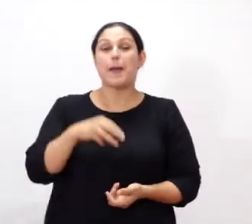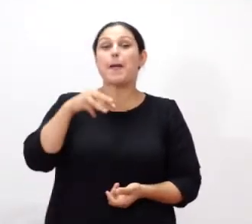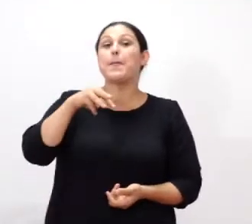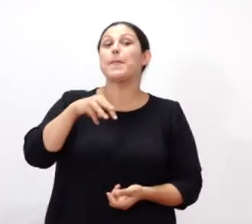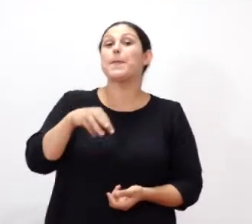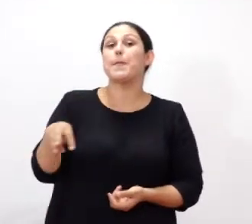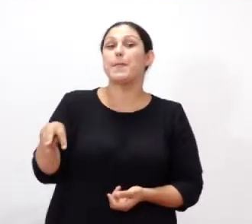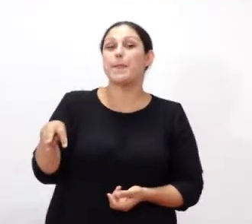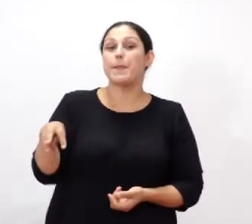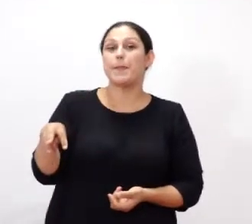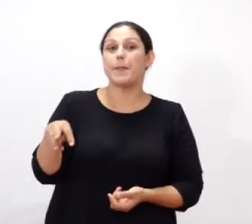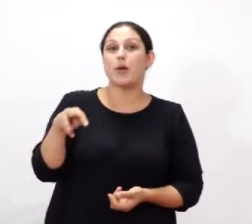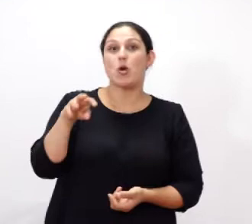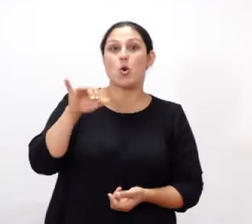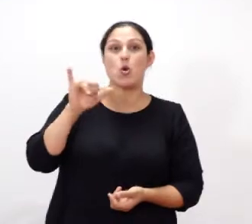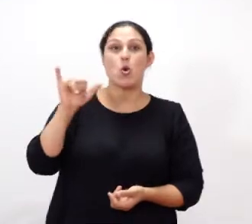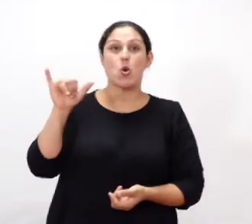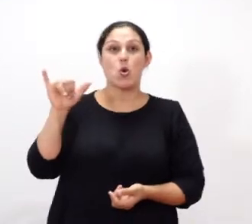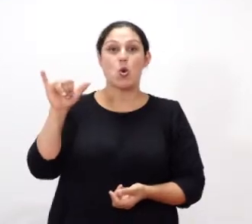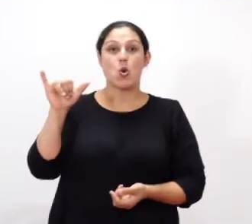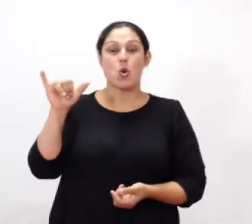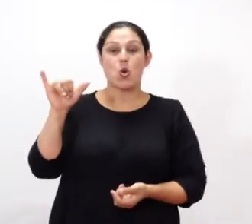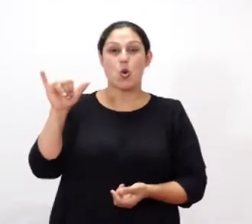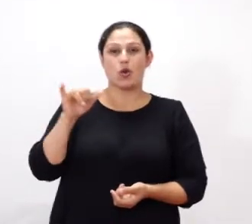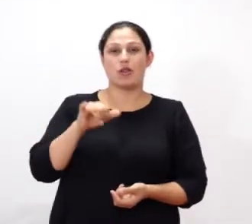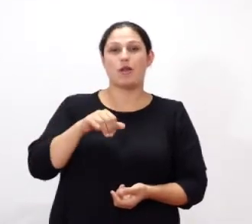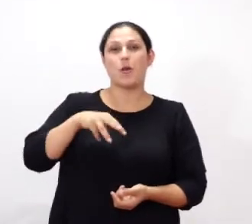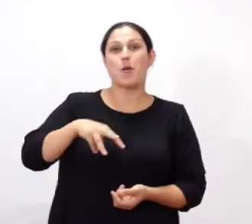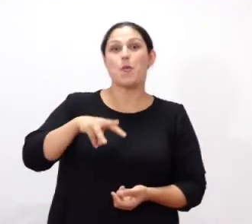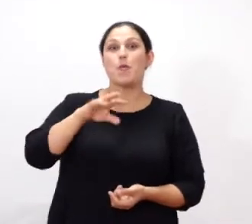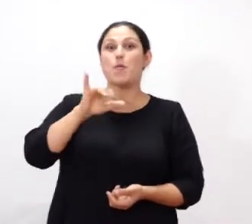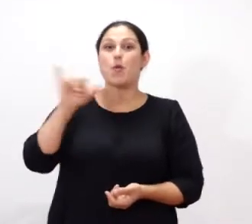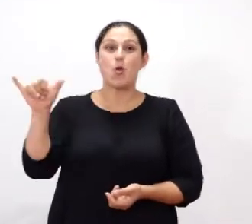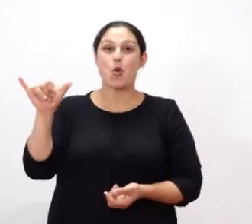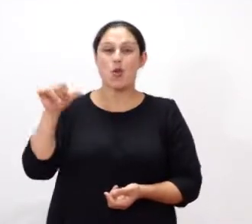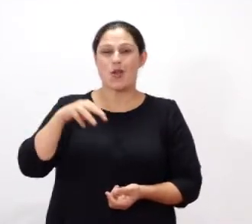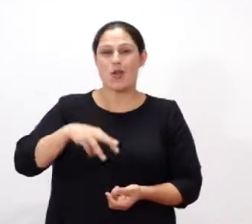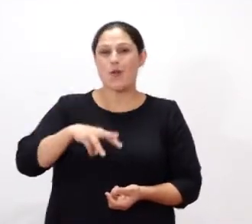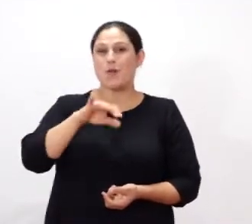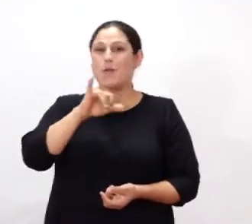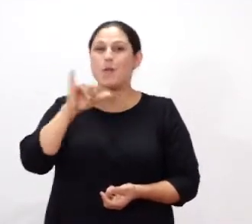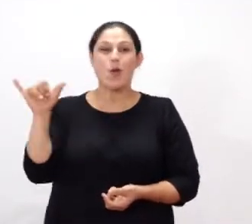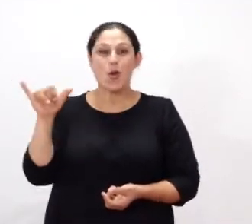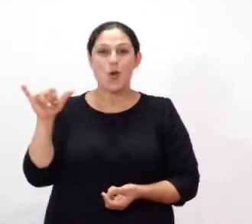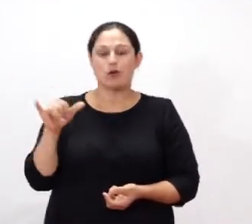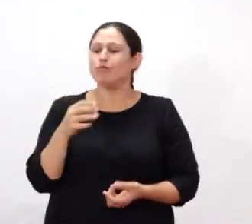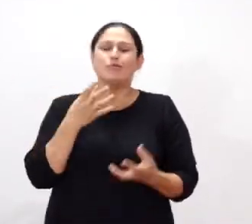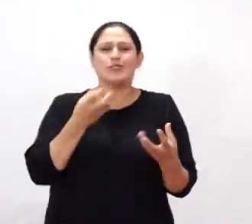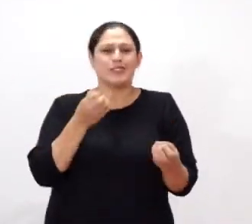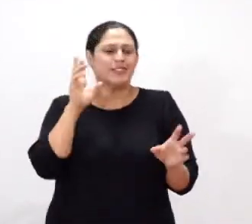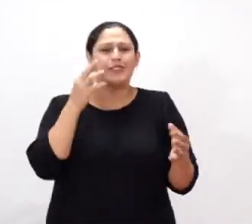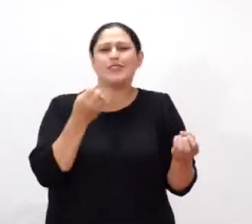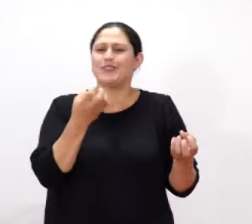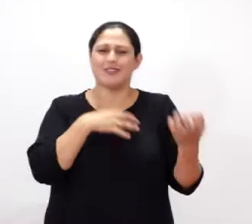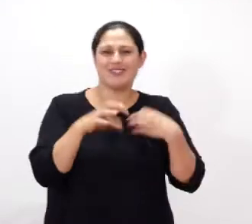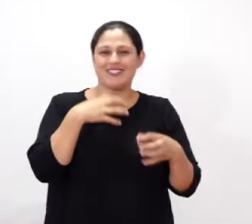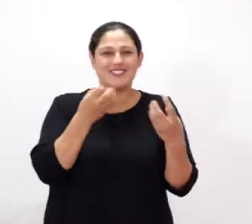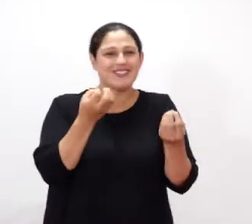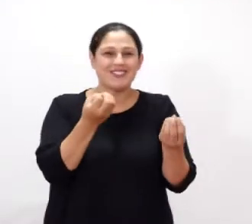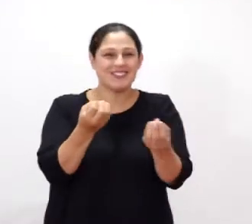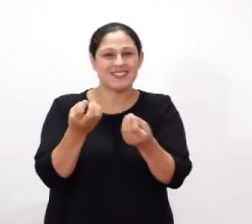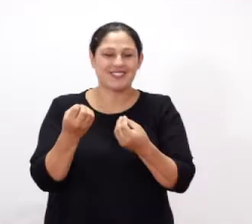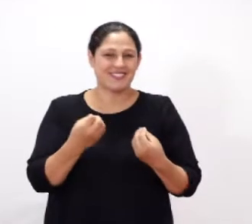م ا م م انا یک تای دیگر باز کنی باز یک حرف دیگر حاضر